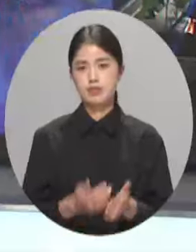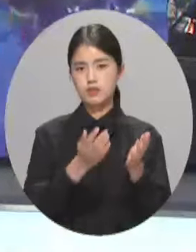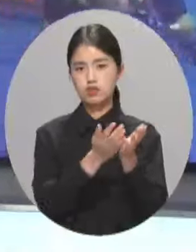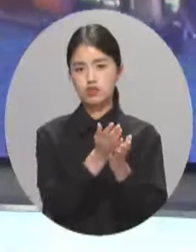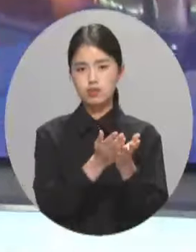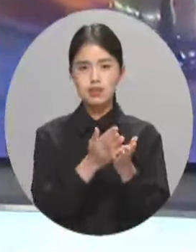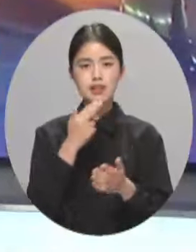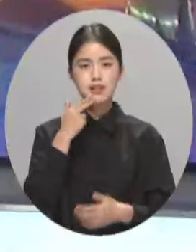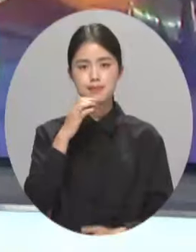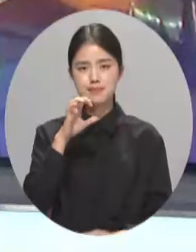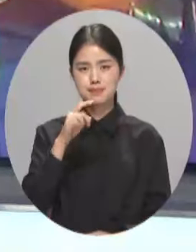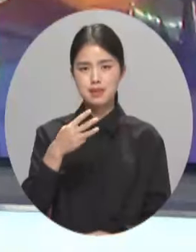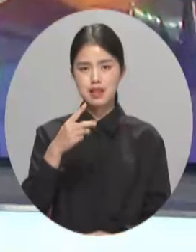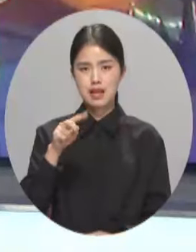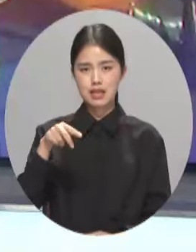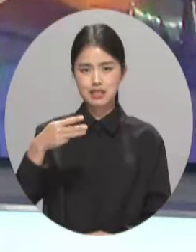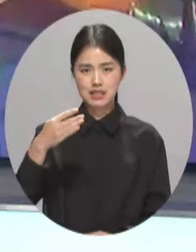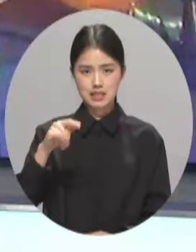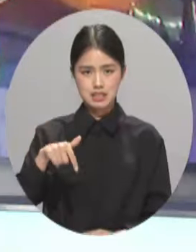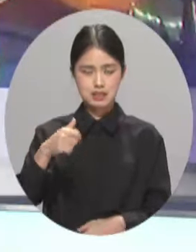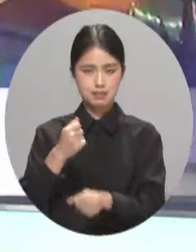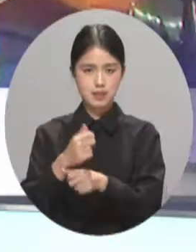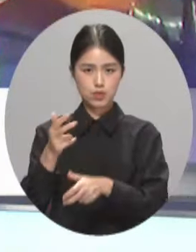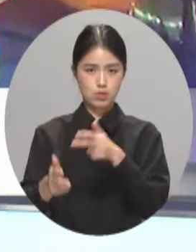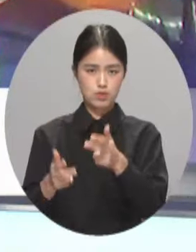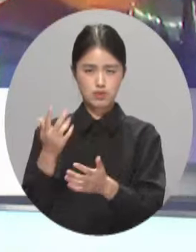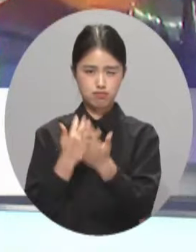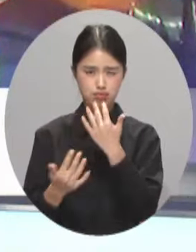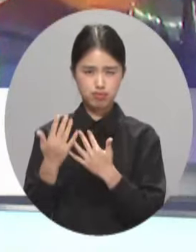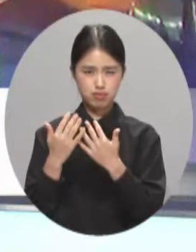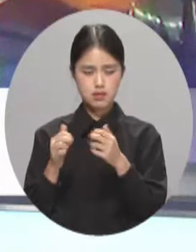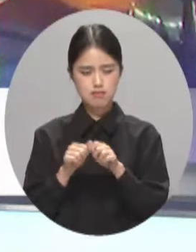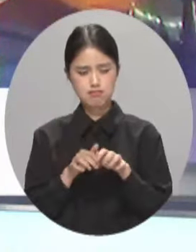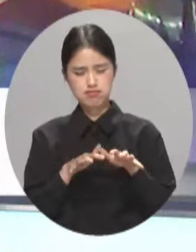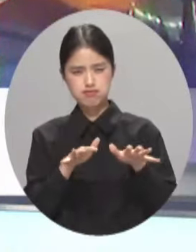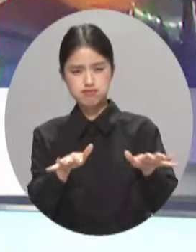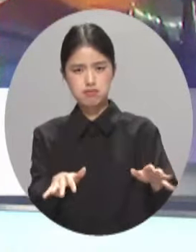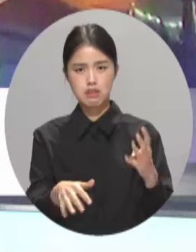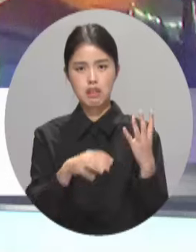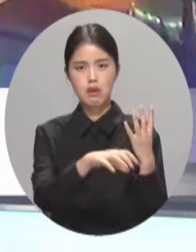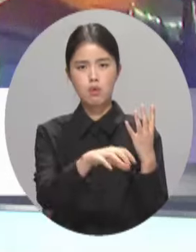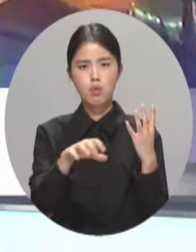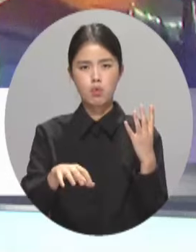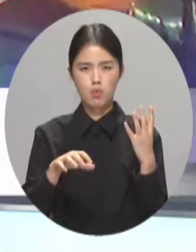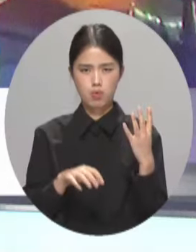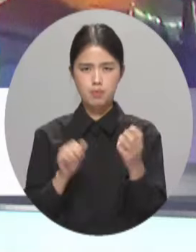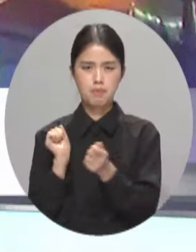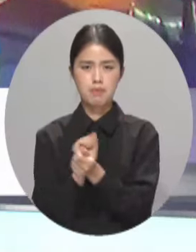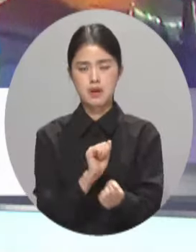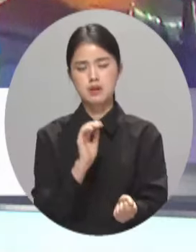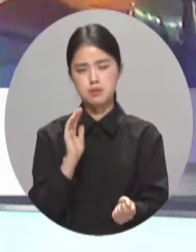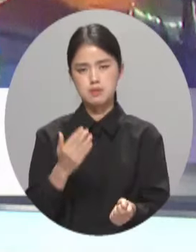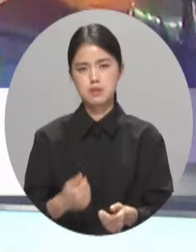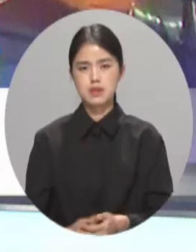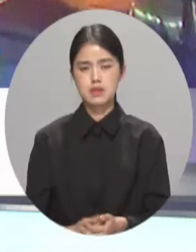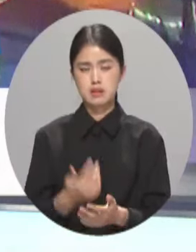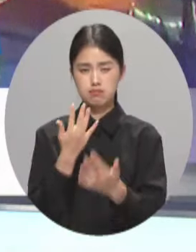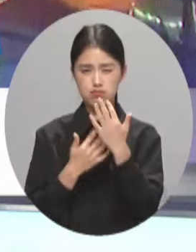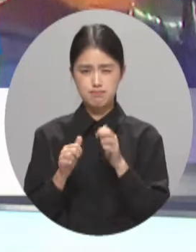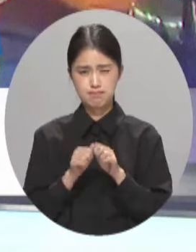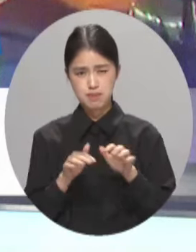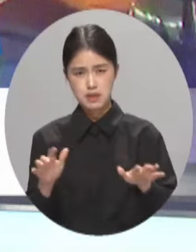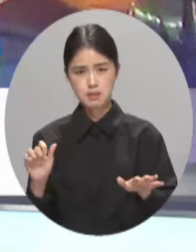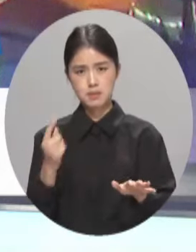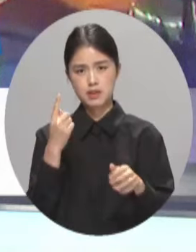군산에 있는 플라스틱 제조 공장에서 불이 나 근처 공장까지 총 4곳이 화마에 휩싸였습니다. 불이